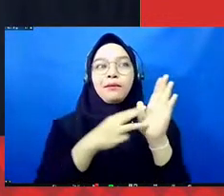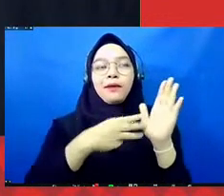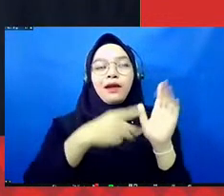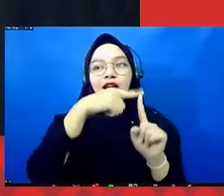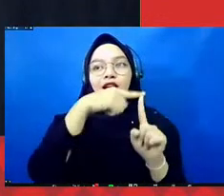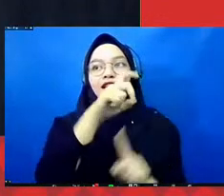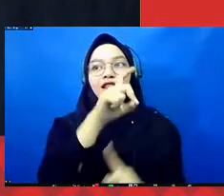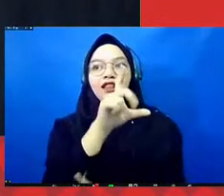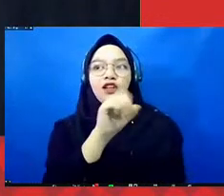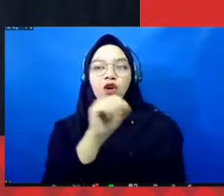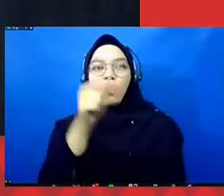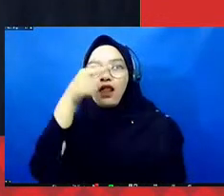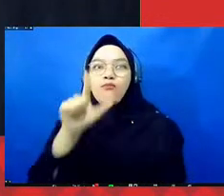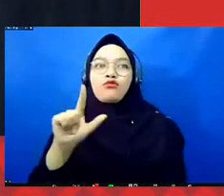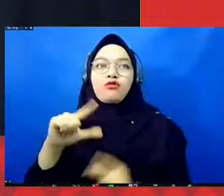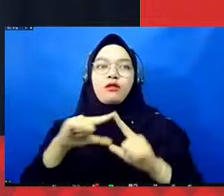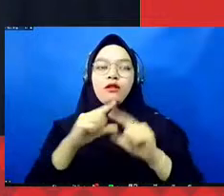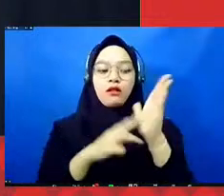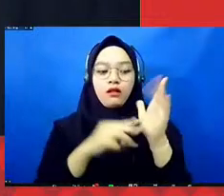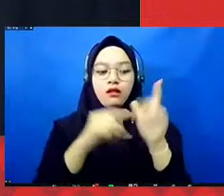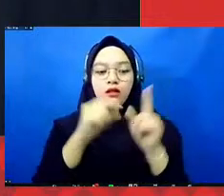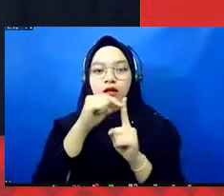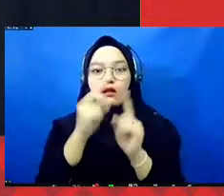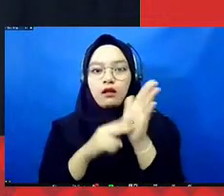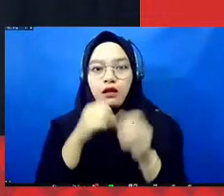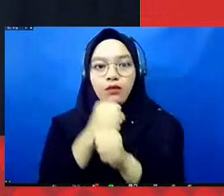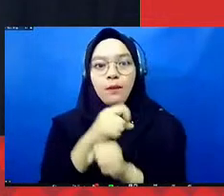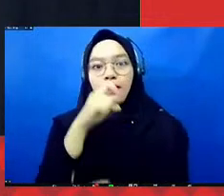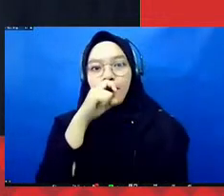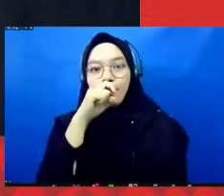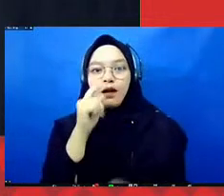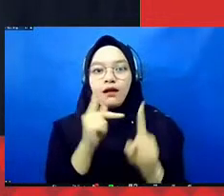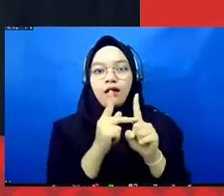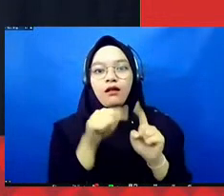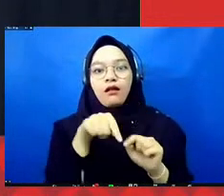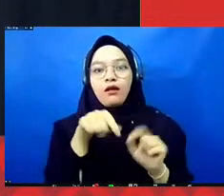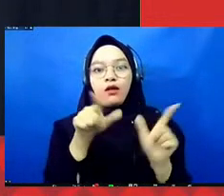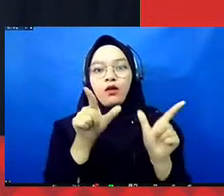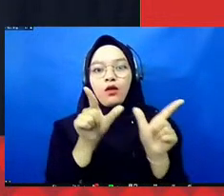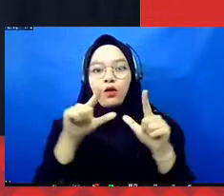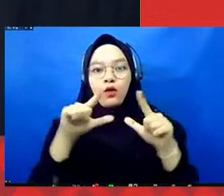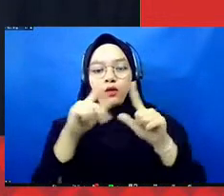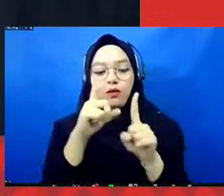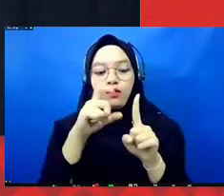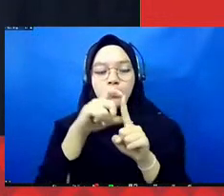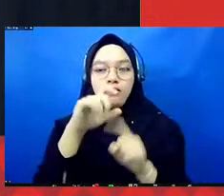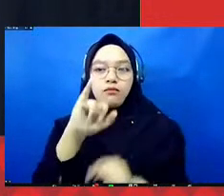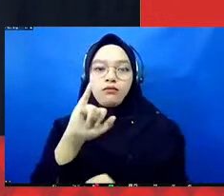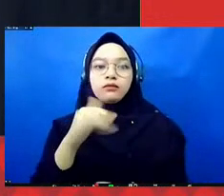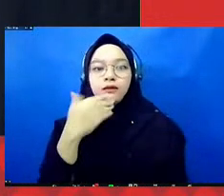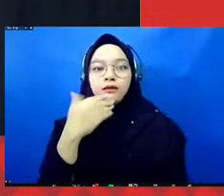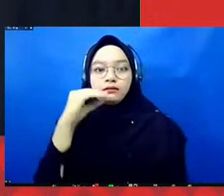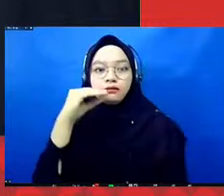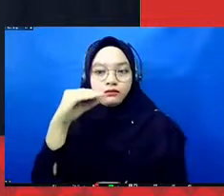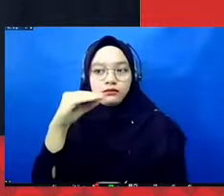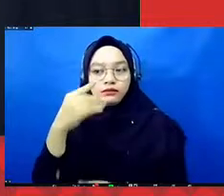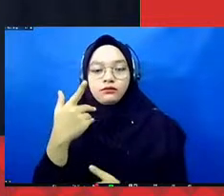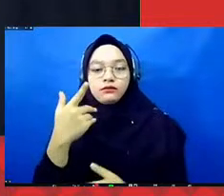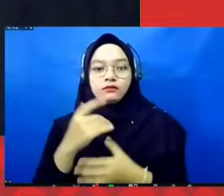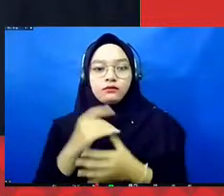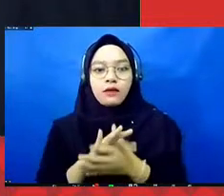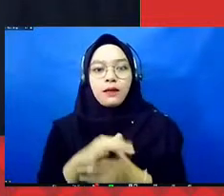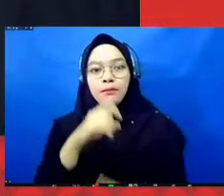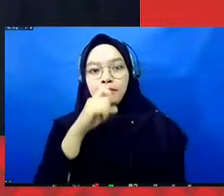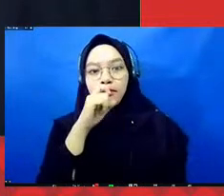Haji Wahdi Sirajudin, SPOG. Kemudian, good morning, very good morning, Prof. Gyeonggu Shin